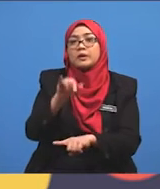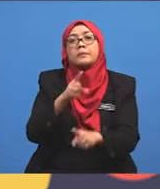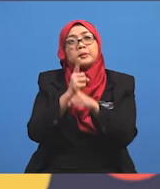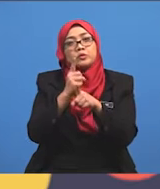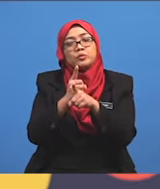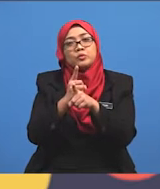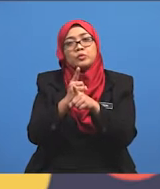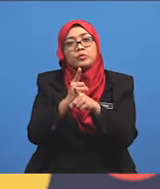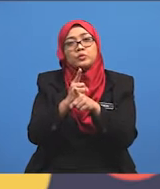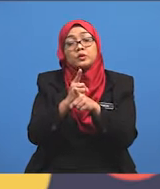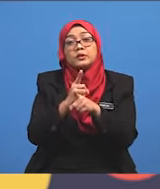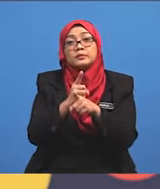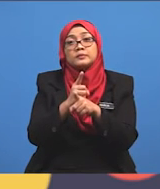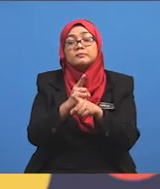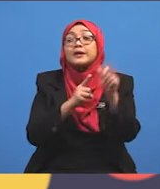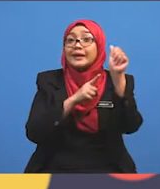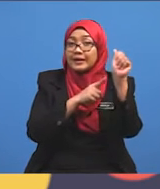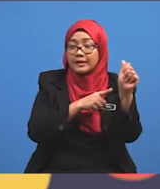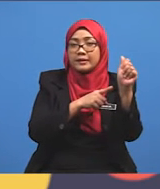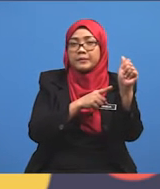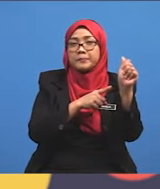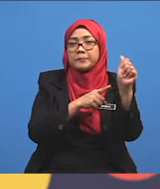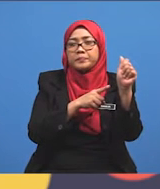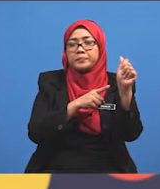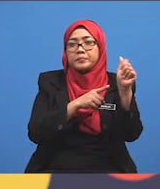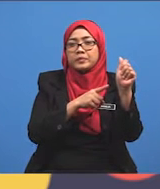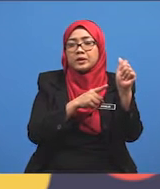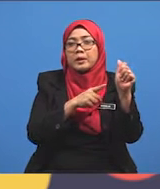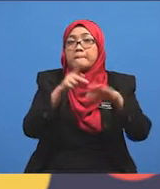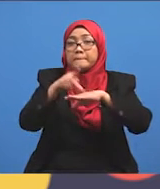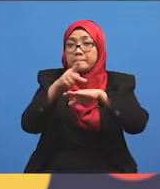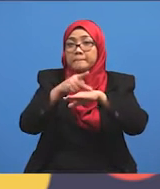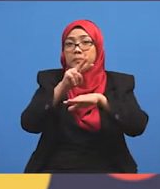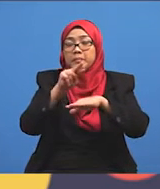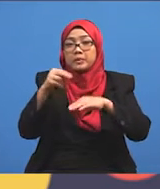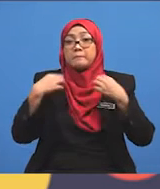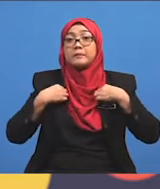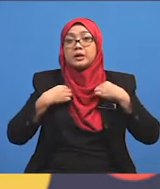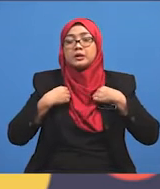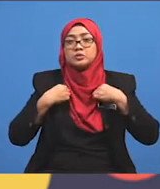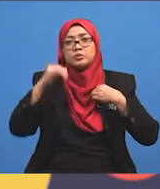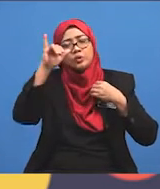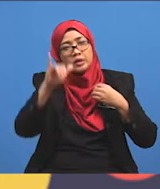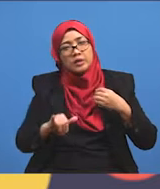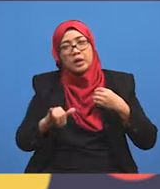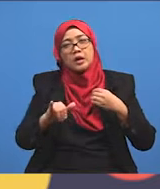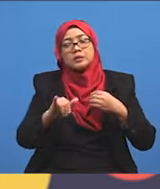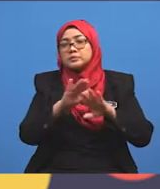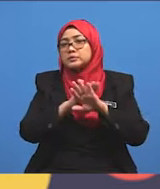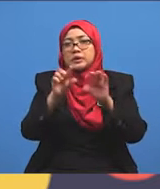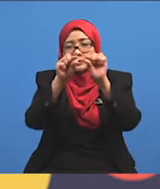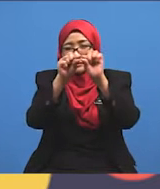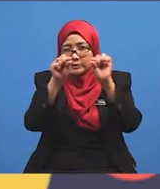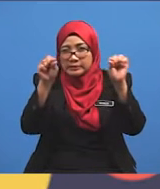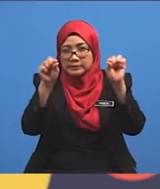Jawapan yang betul ialah ya, A. Ciri pakaian yang diharuskan oleh syarak mestilah tidak